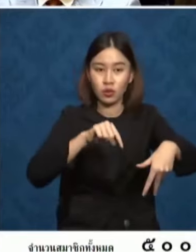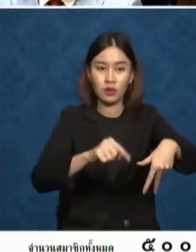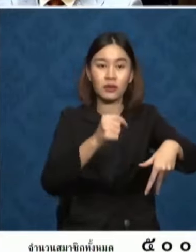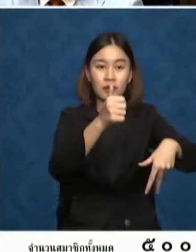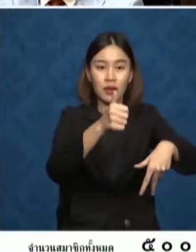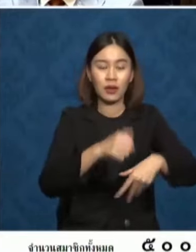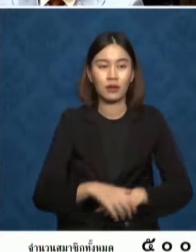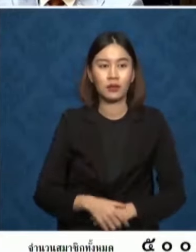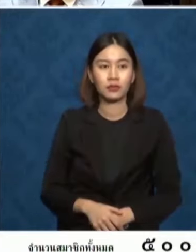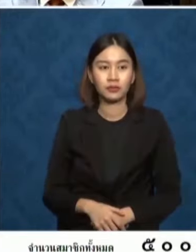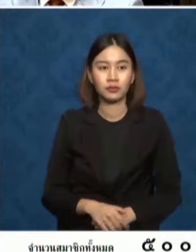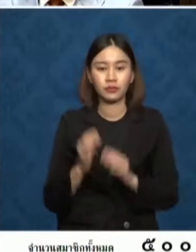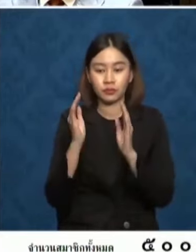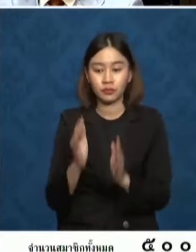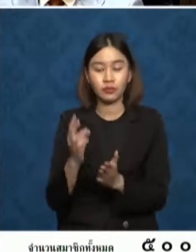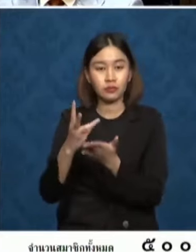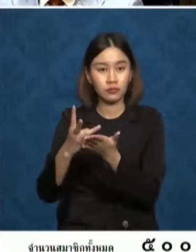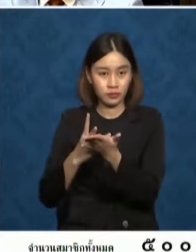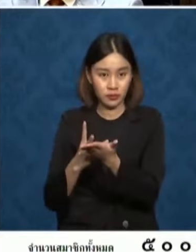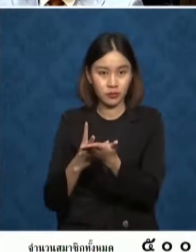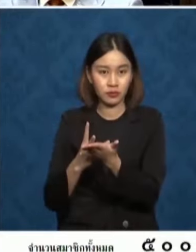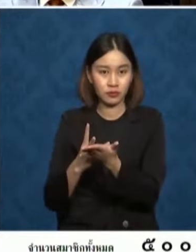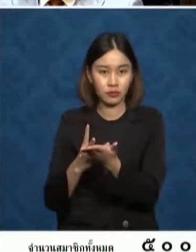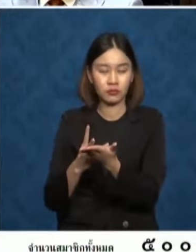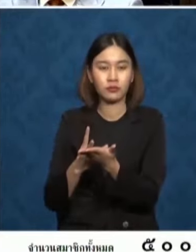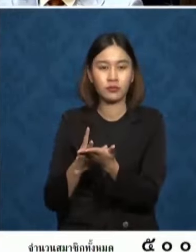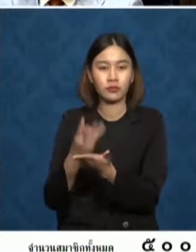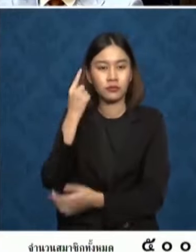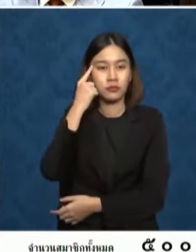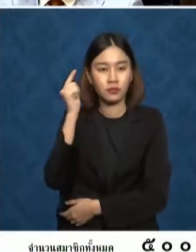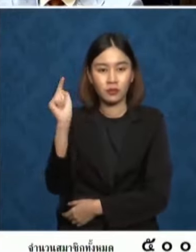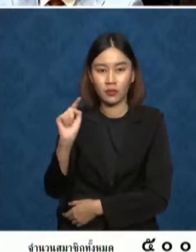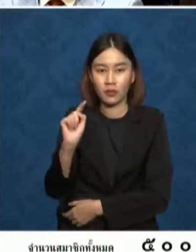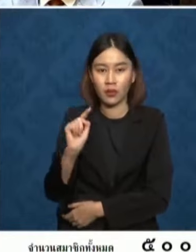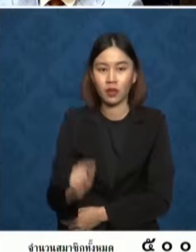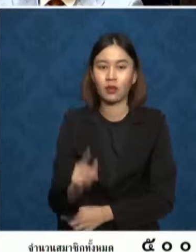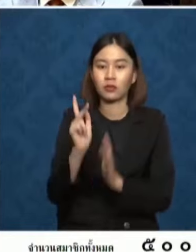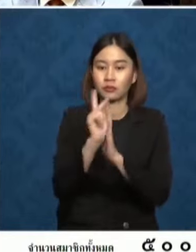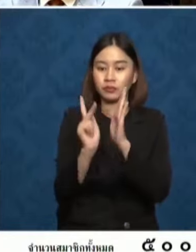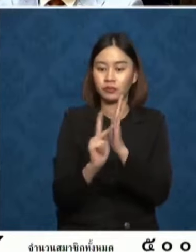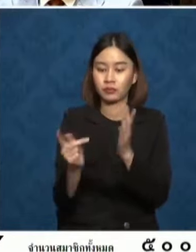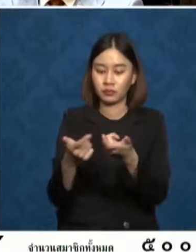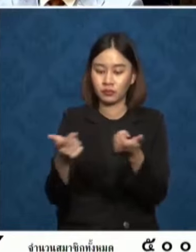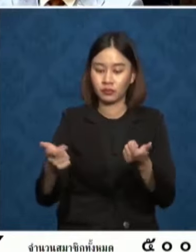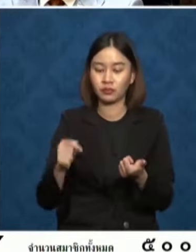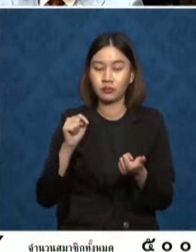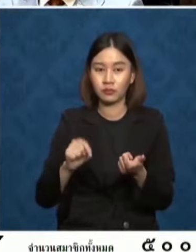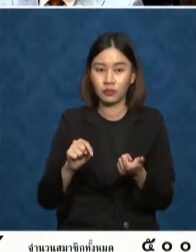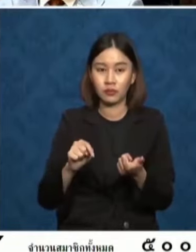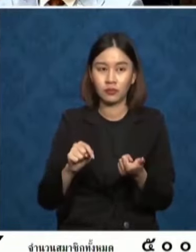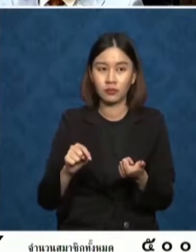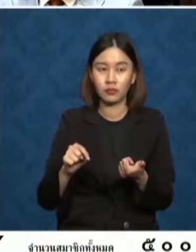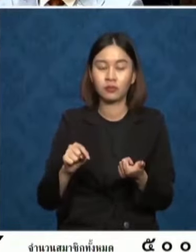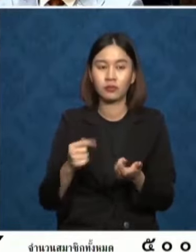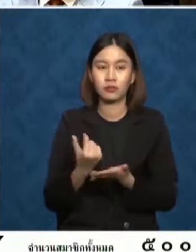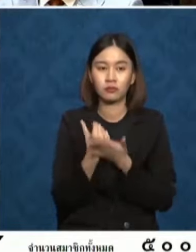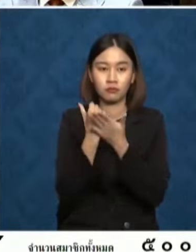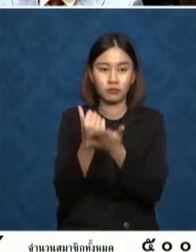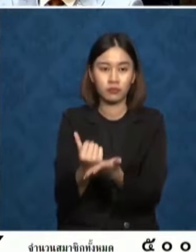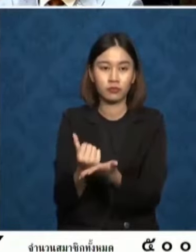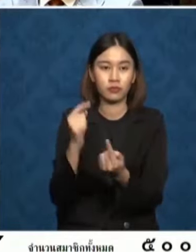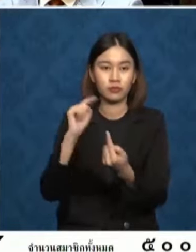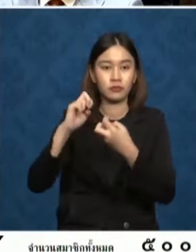ชนนักวิชาการเองก็เห็นว่าร่างกฎหมายฉบับนี้จะเป็นเครื่องมือที่นำไปสู่